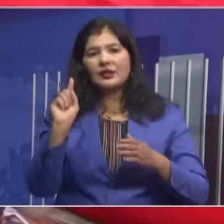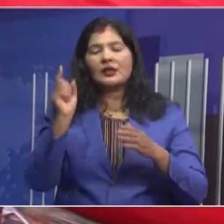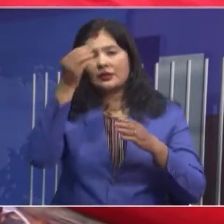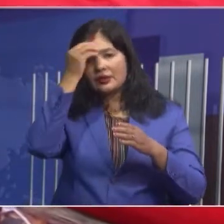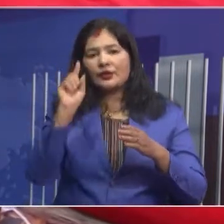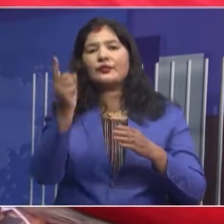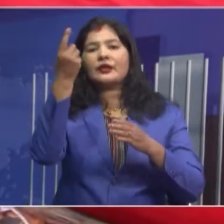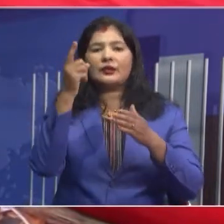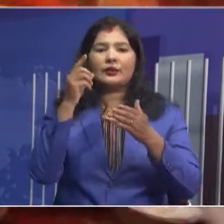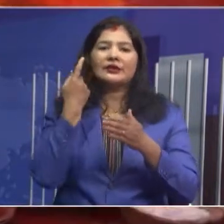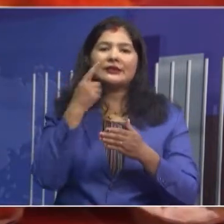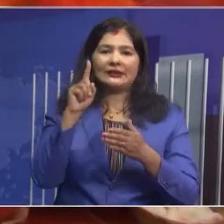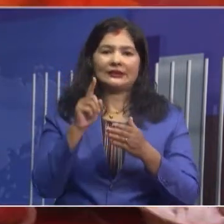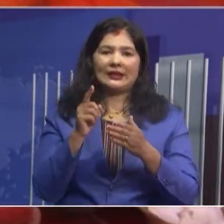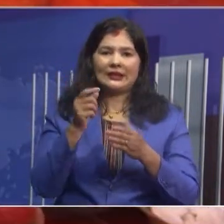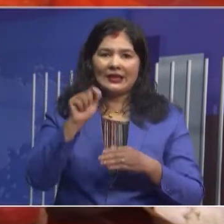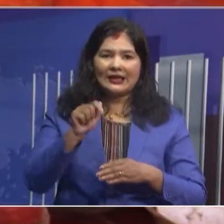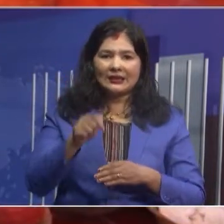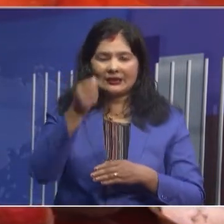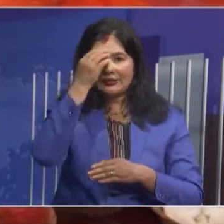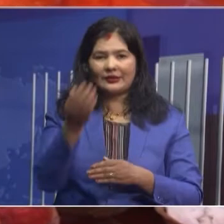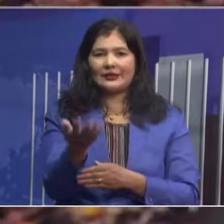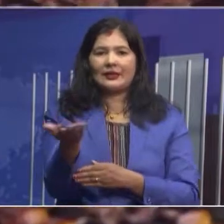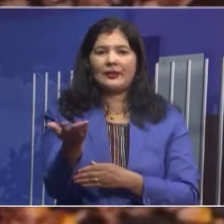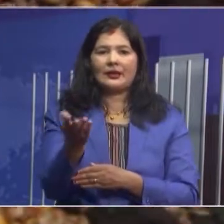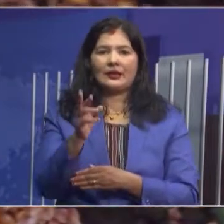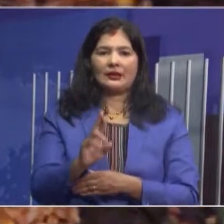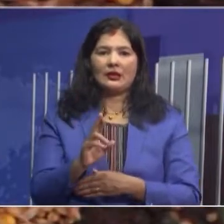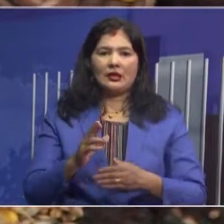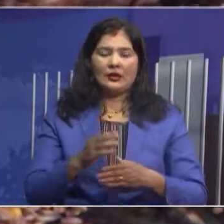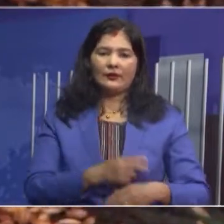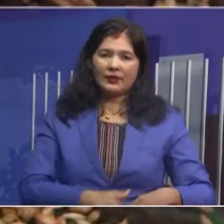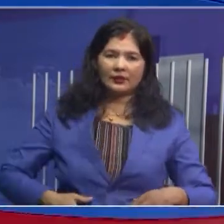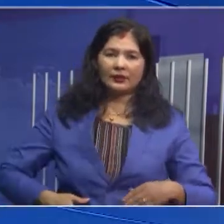आज घर घरमा घटस्थापना। यस वर्ष शक्तिपीठहरूमा भक्तजनको भीड।